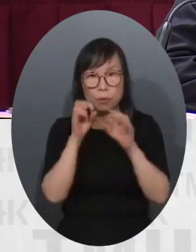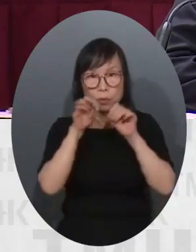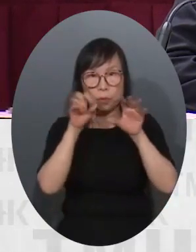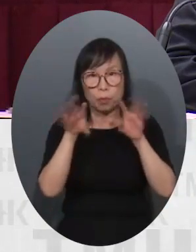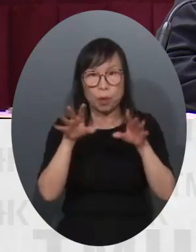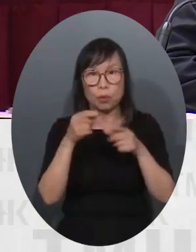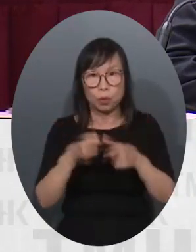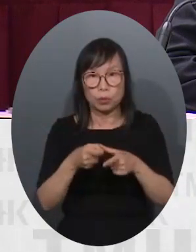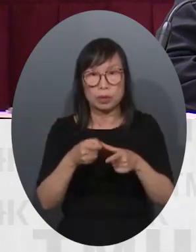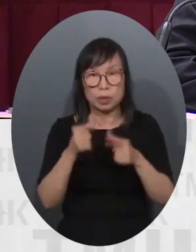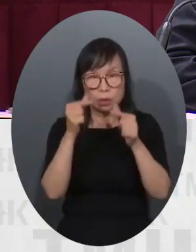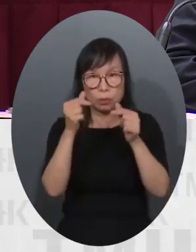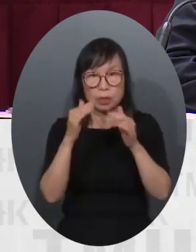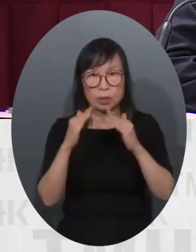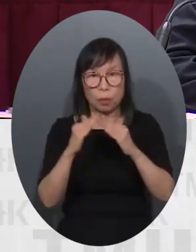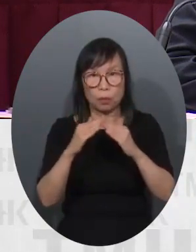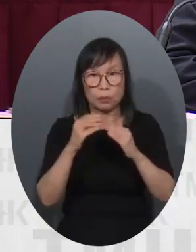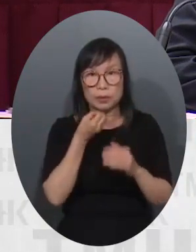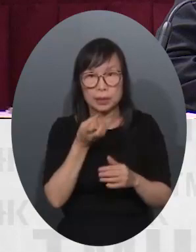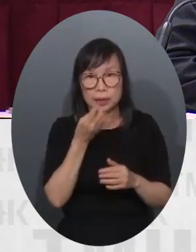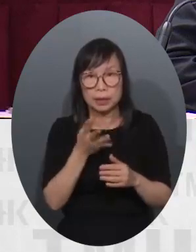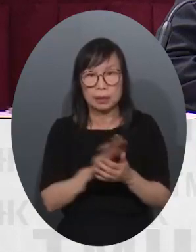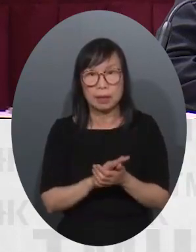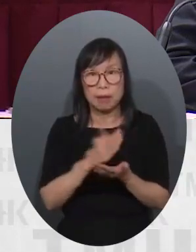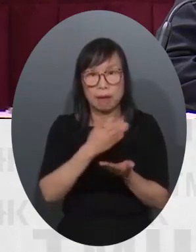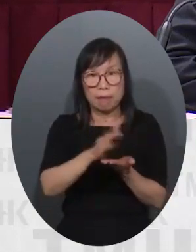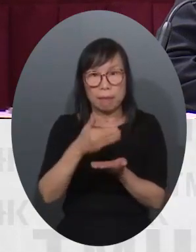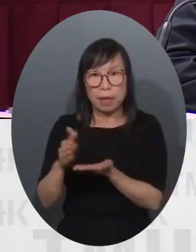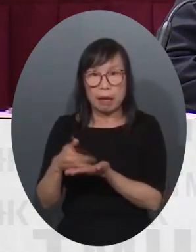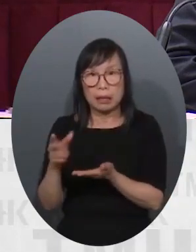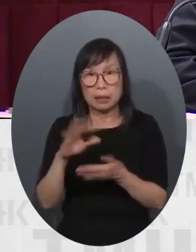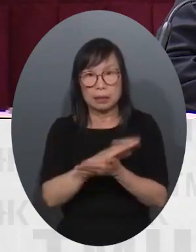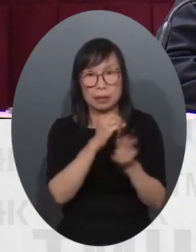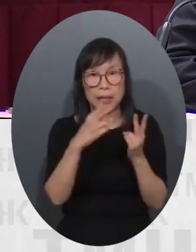經公司董事局建議分派截至